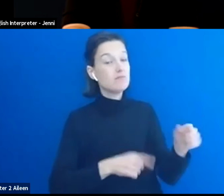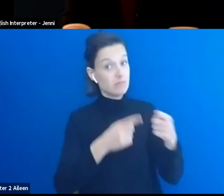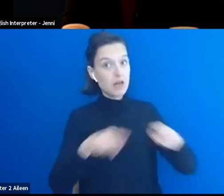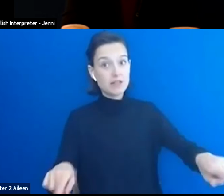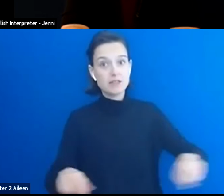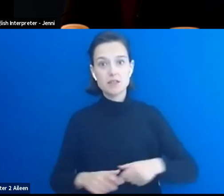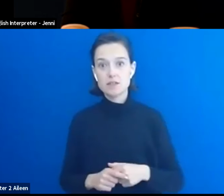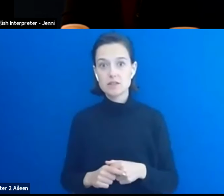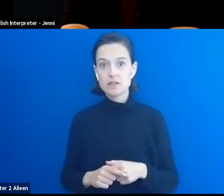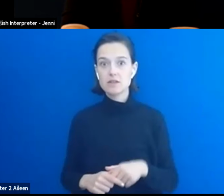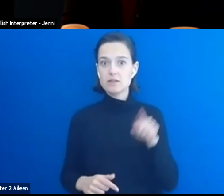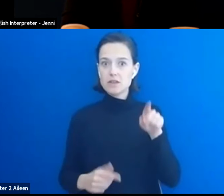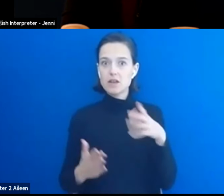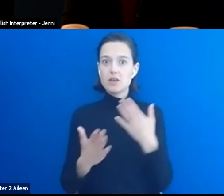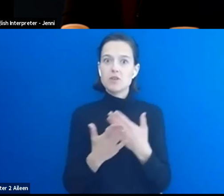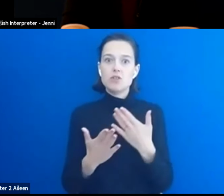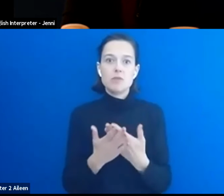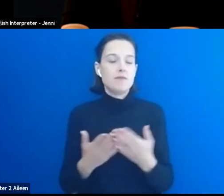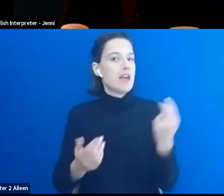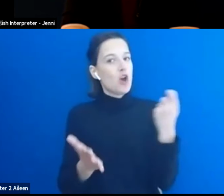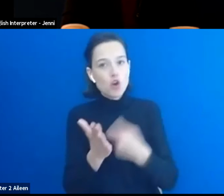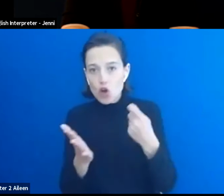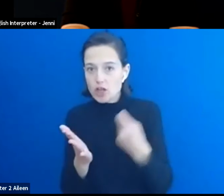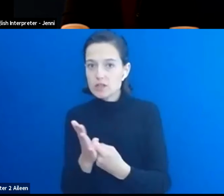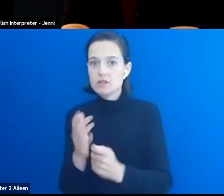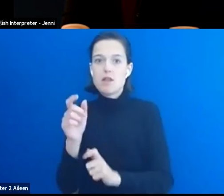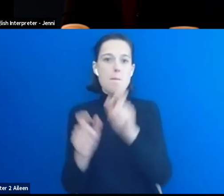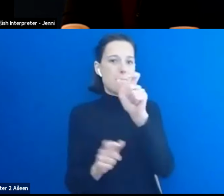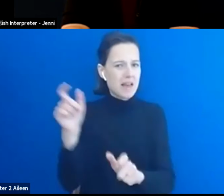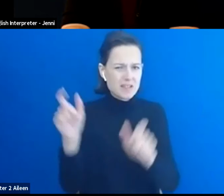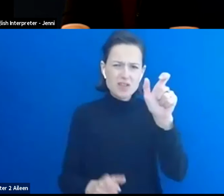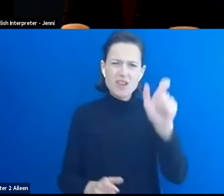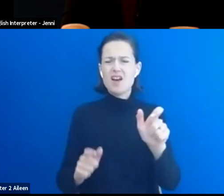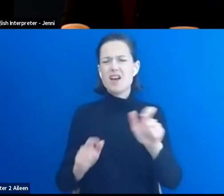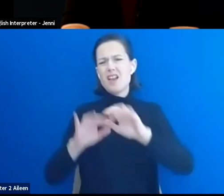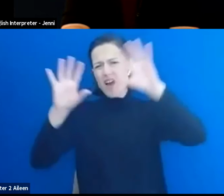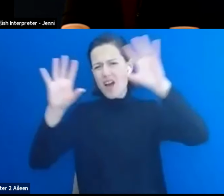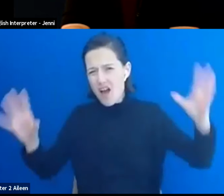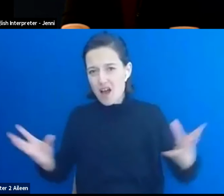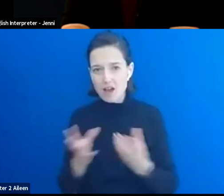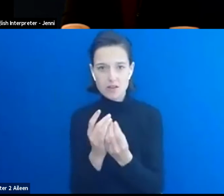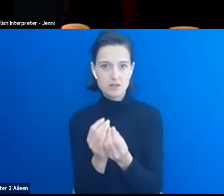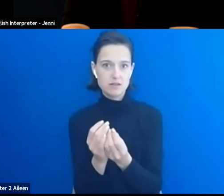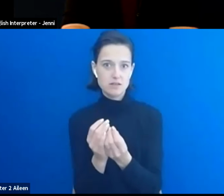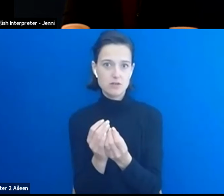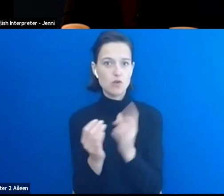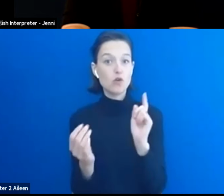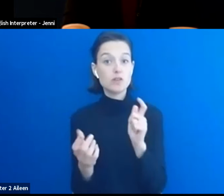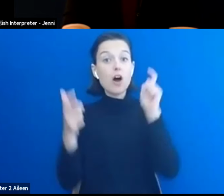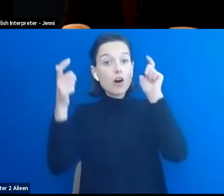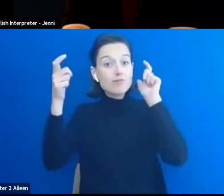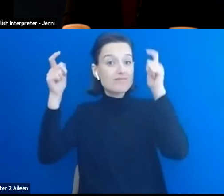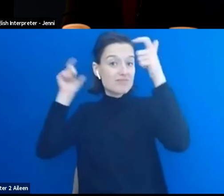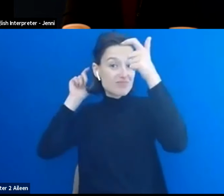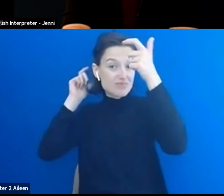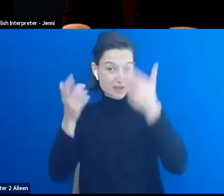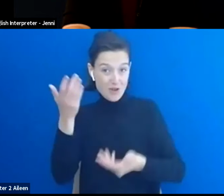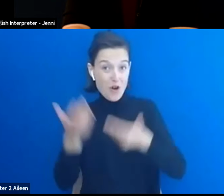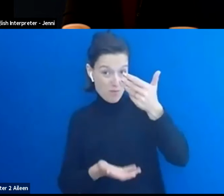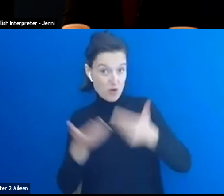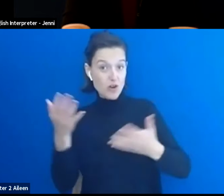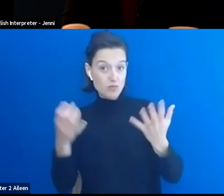wie Kosten, wie Termine, wie Personalsituation und auch mal ganz grundsätzlich überhaupt ein Mindset. Und ich